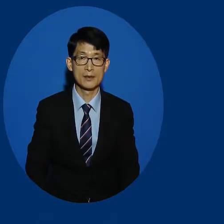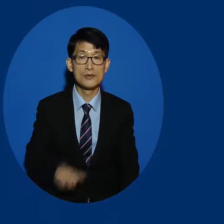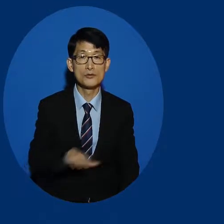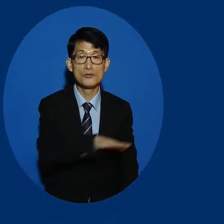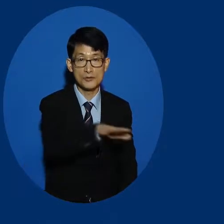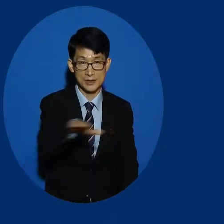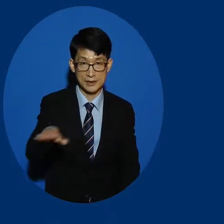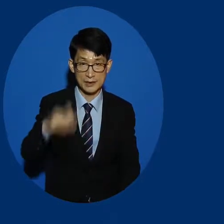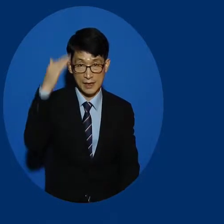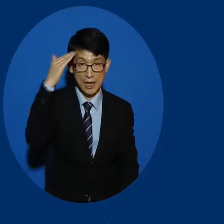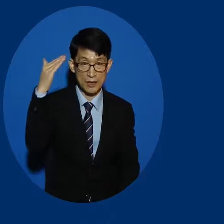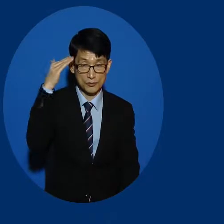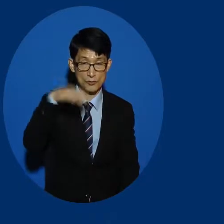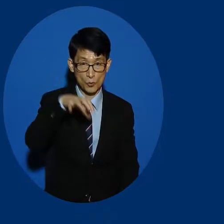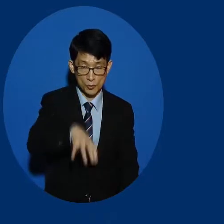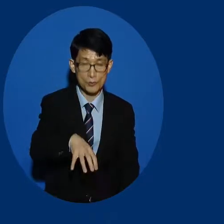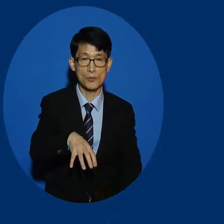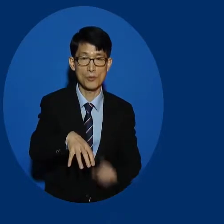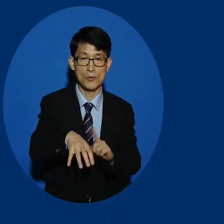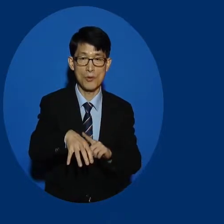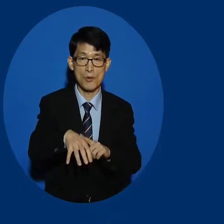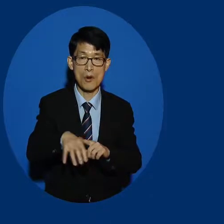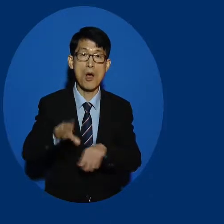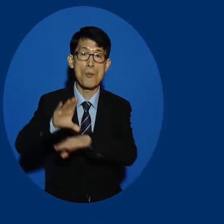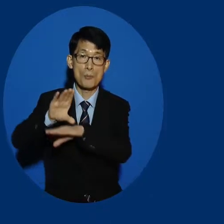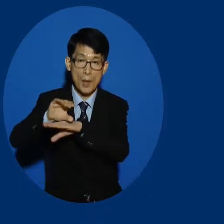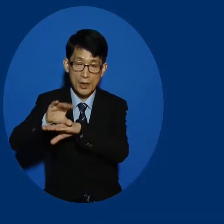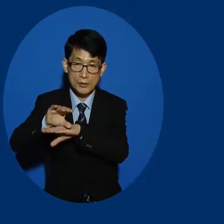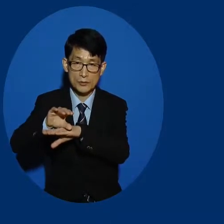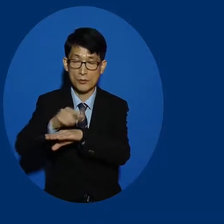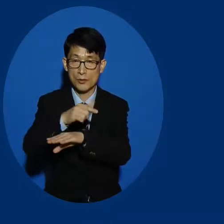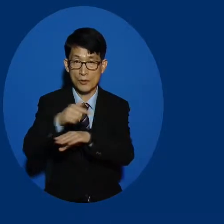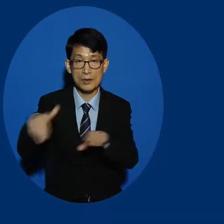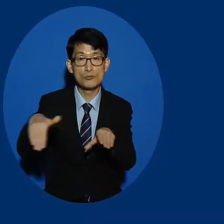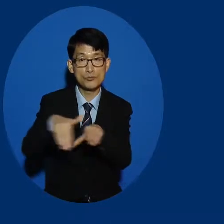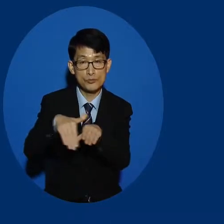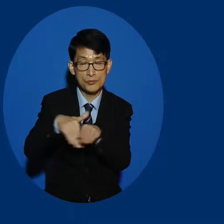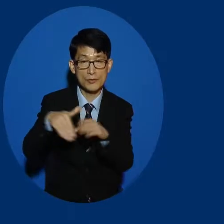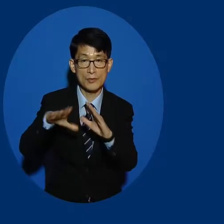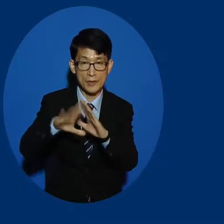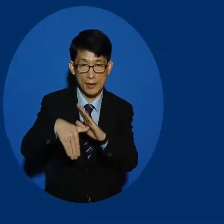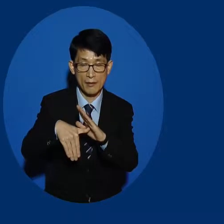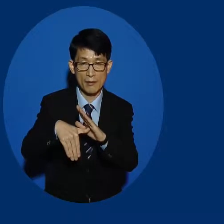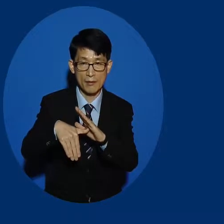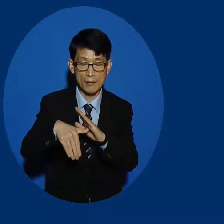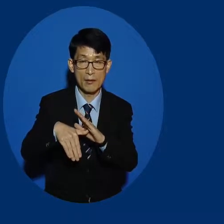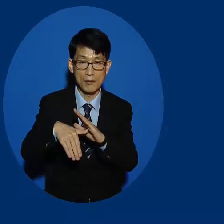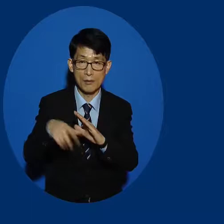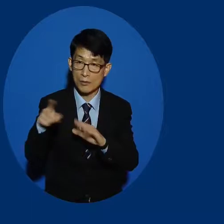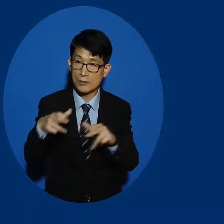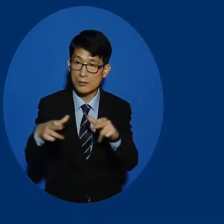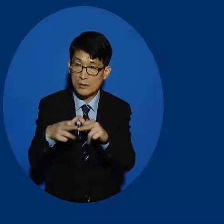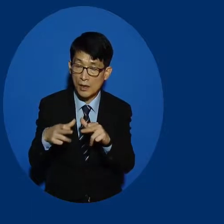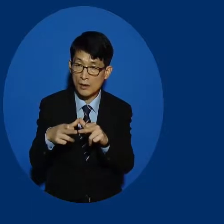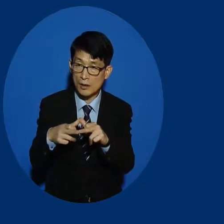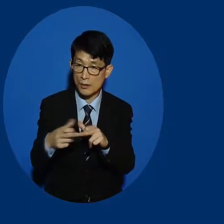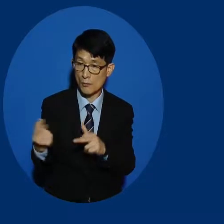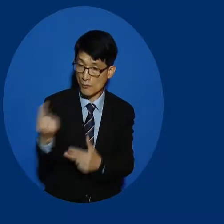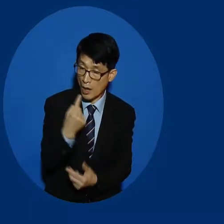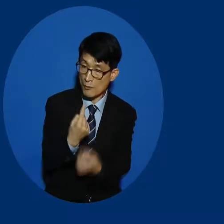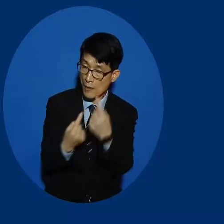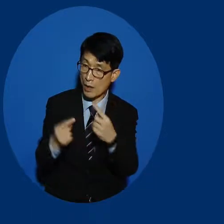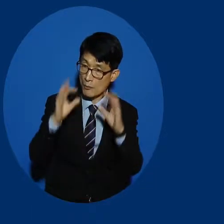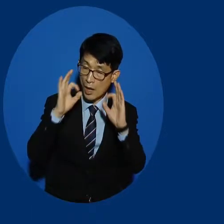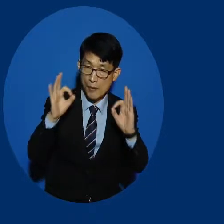우리도 우리의 방송 문화 또는 여러 가지 문화 역시도 늘 어떤 장애인의